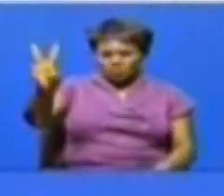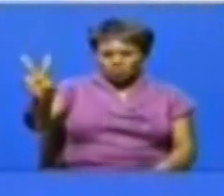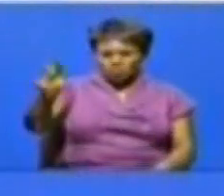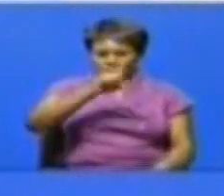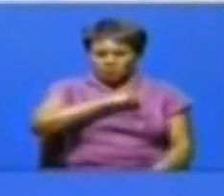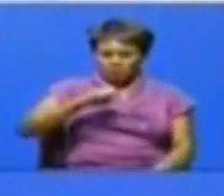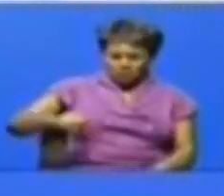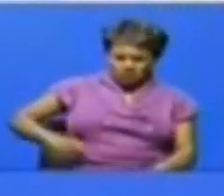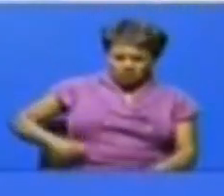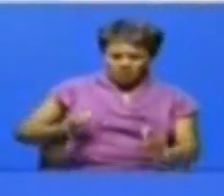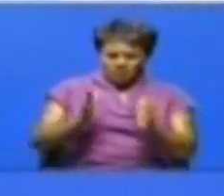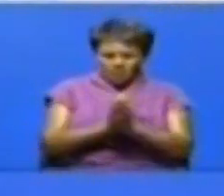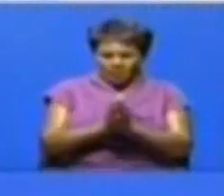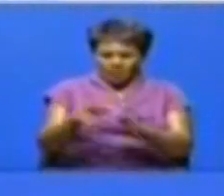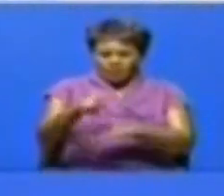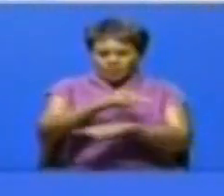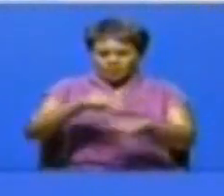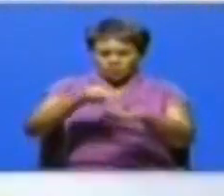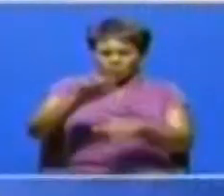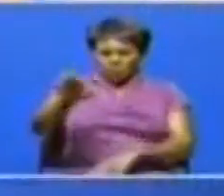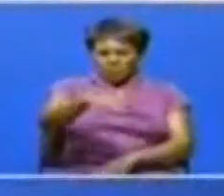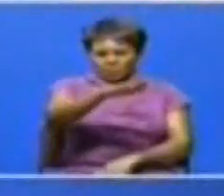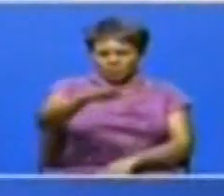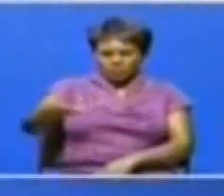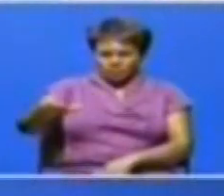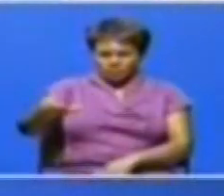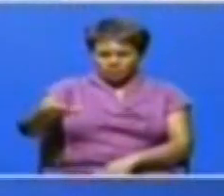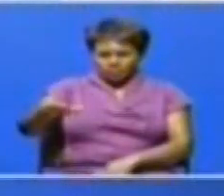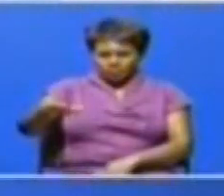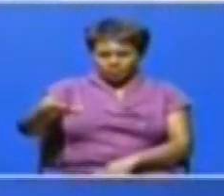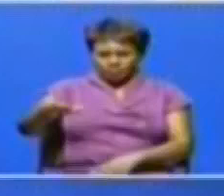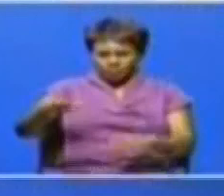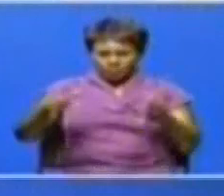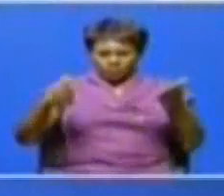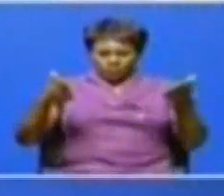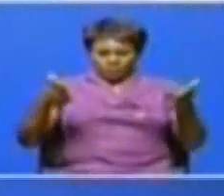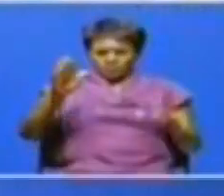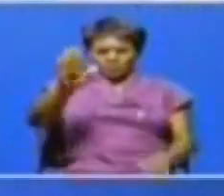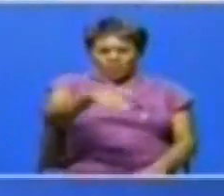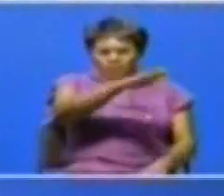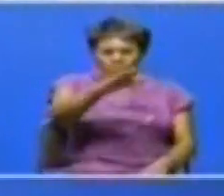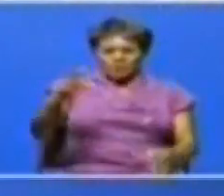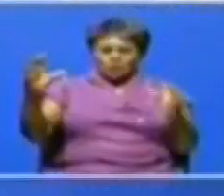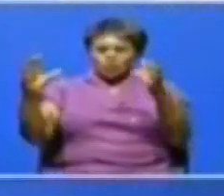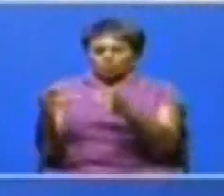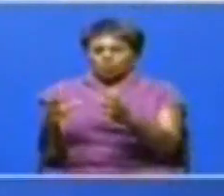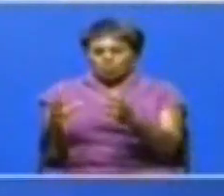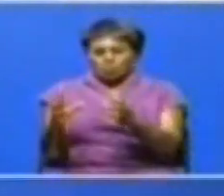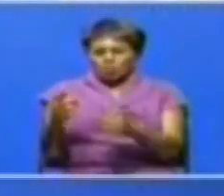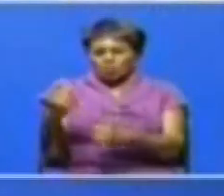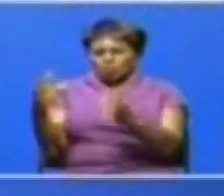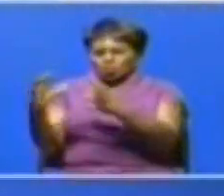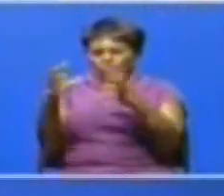tuko na seneti na tuko na National Assembly ndio inaitwa bicameral. Sasa kuna parliamentary group. Kila